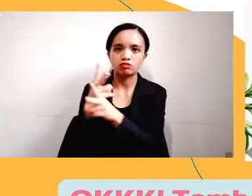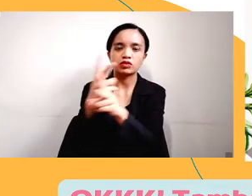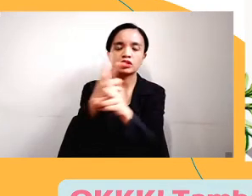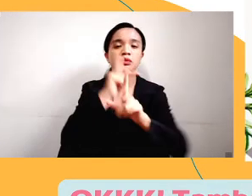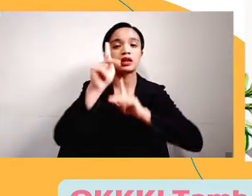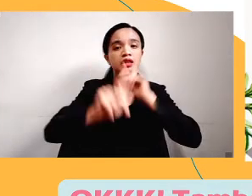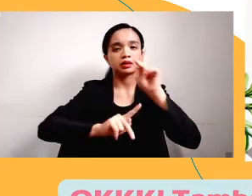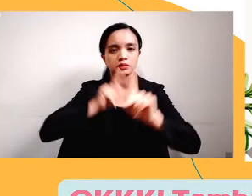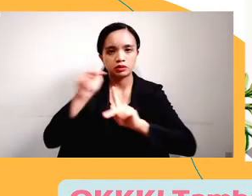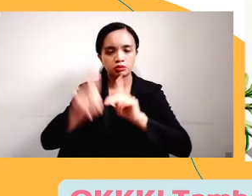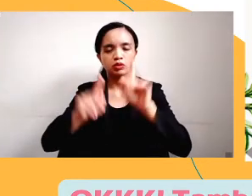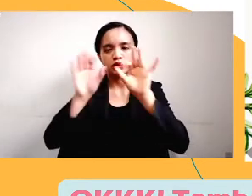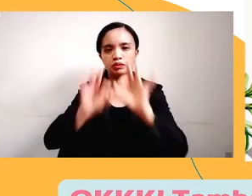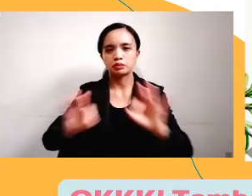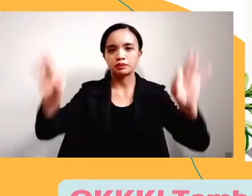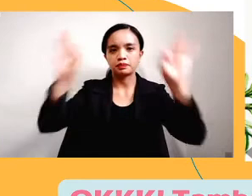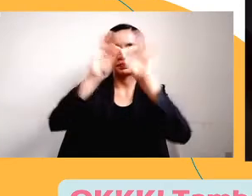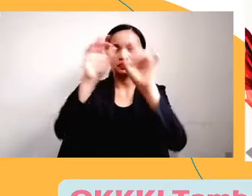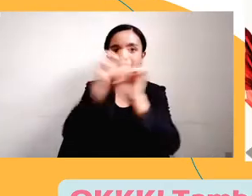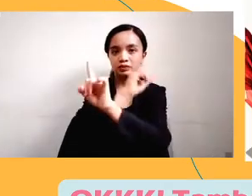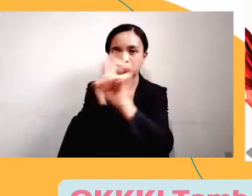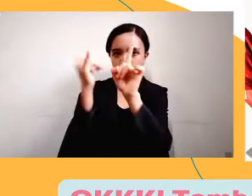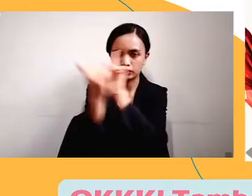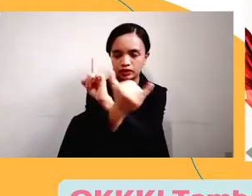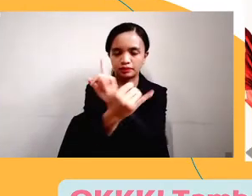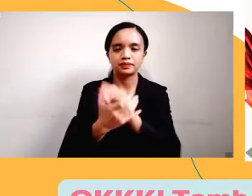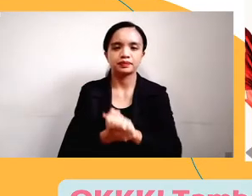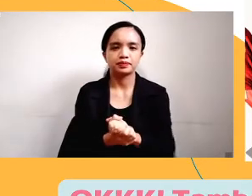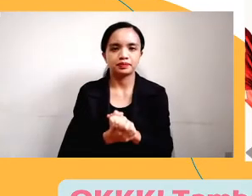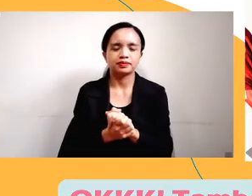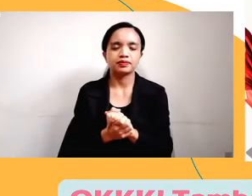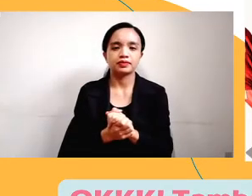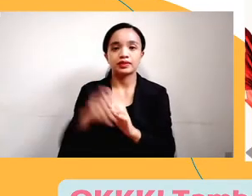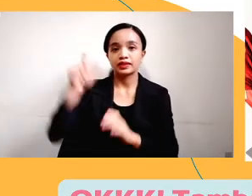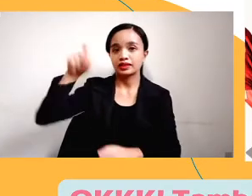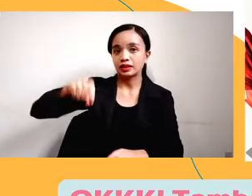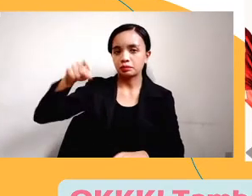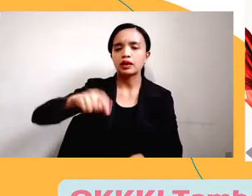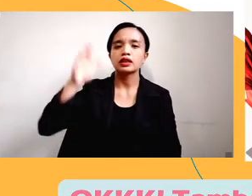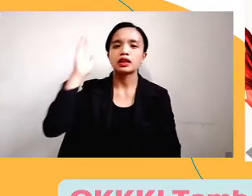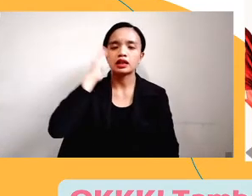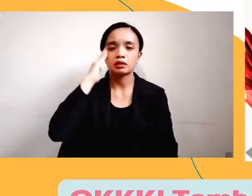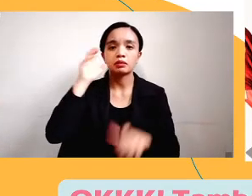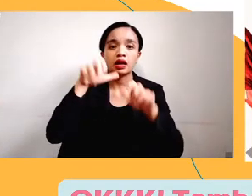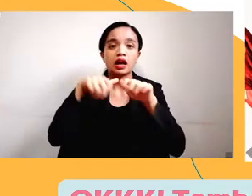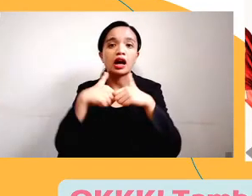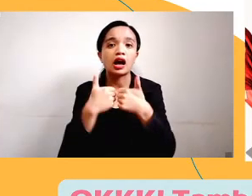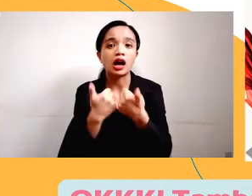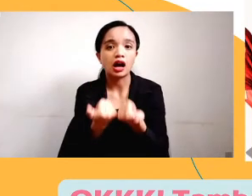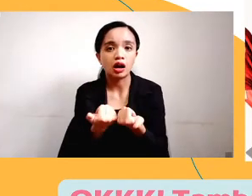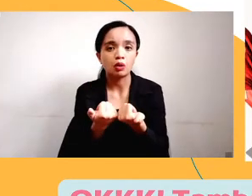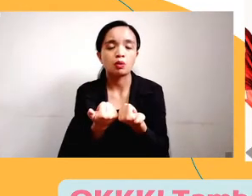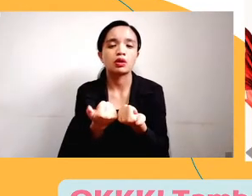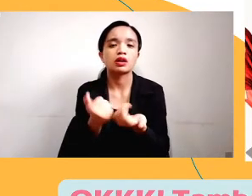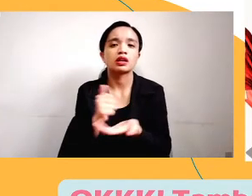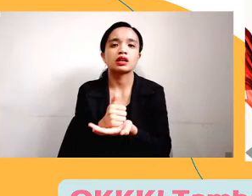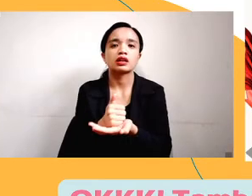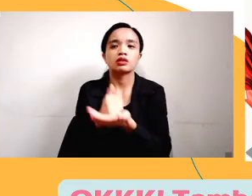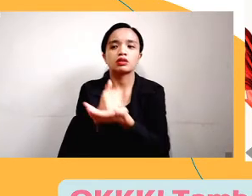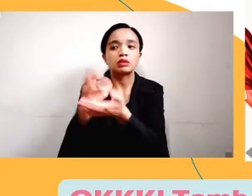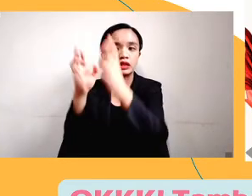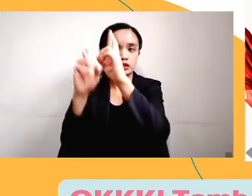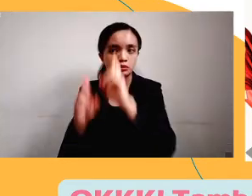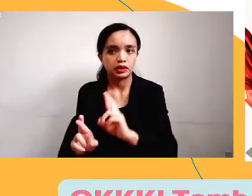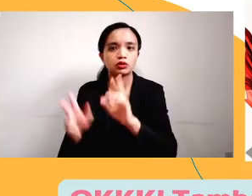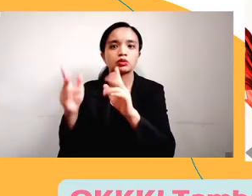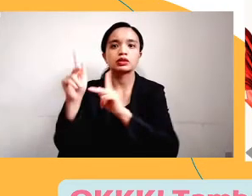at ng lipunan. Okay. Dapat marunong tayong rumespeto sa kapwa.